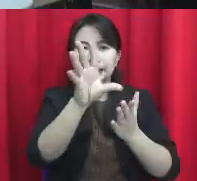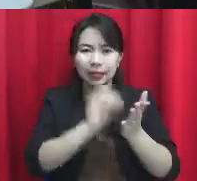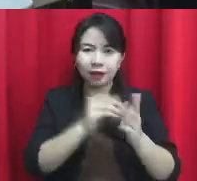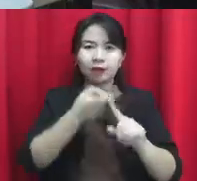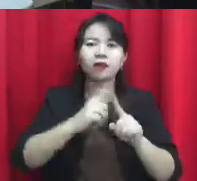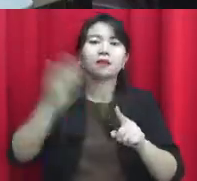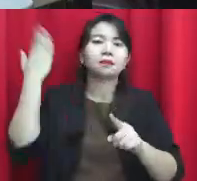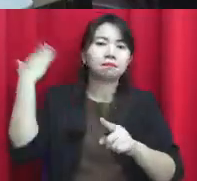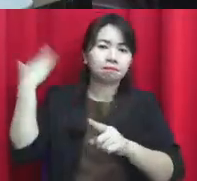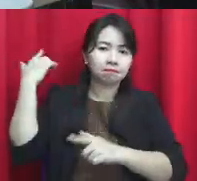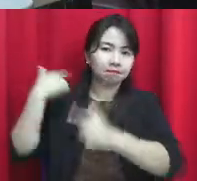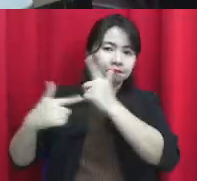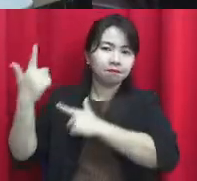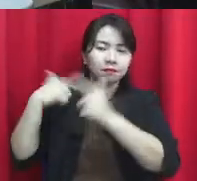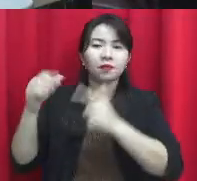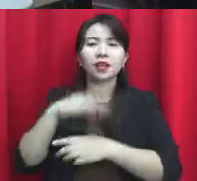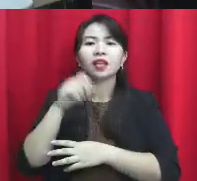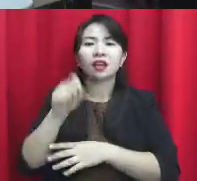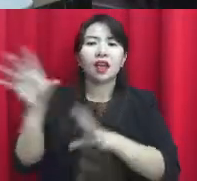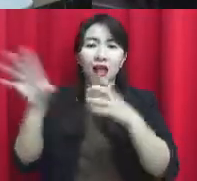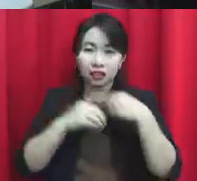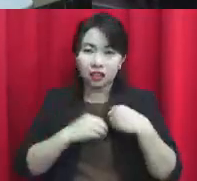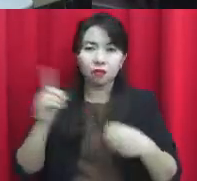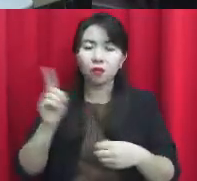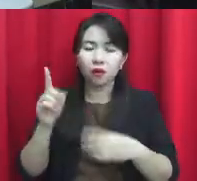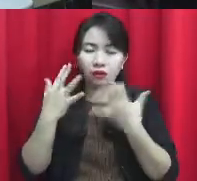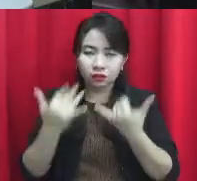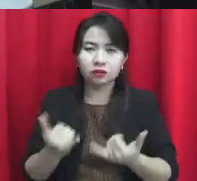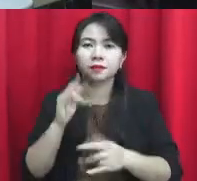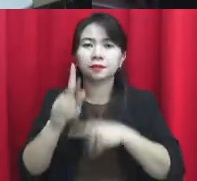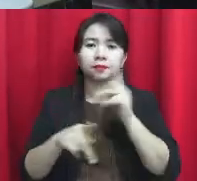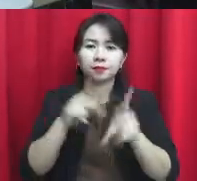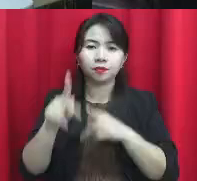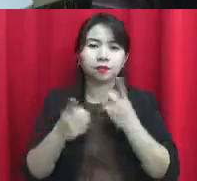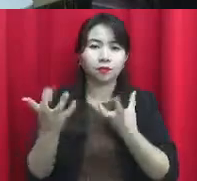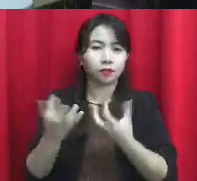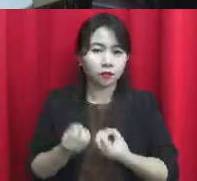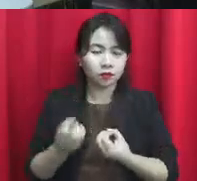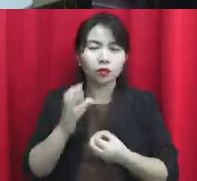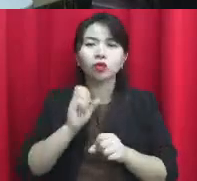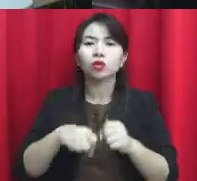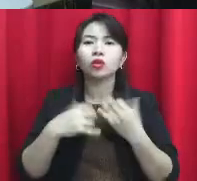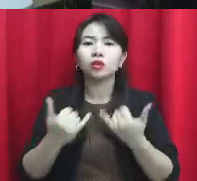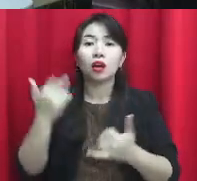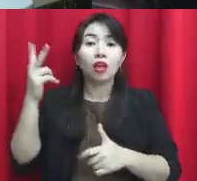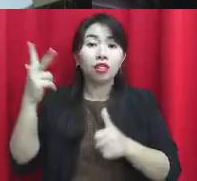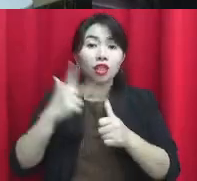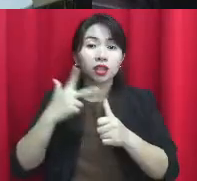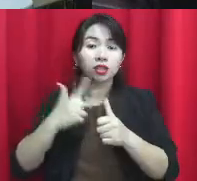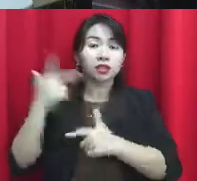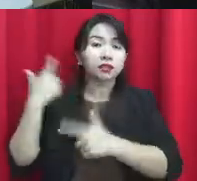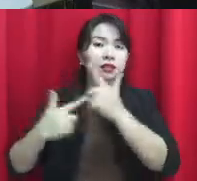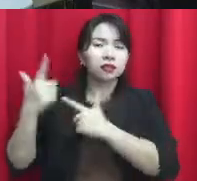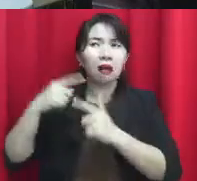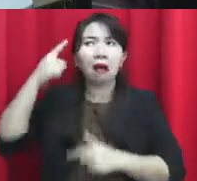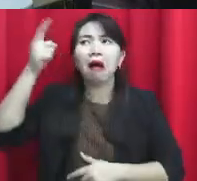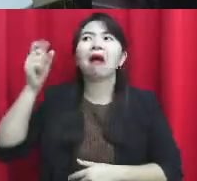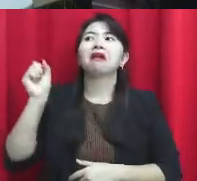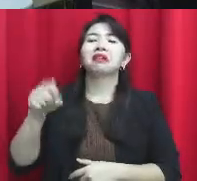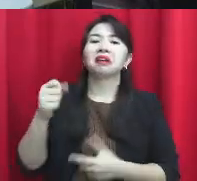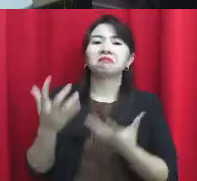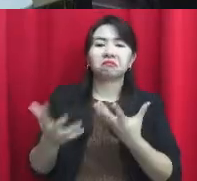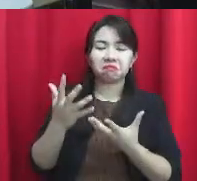accepted na kasi ng majority yung ginagawa ng tao ngayon kaya the third Generation thought na Ah okay pala to